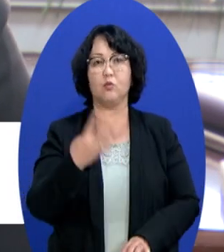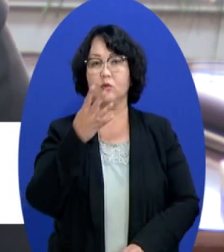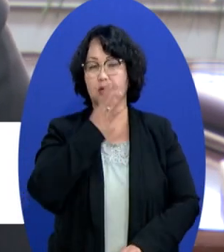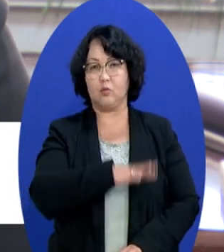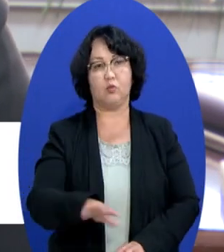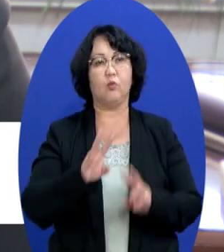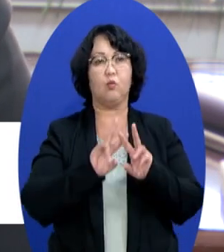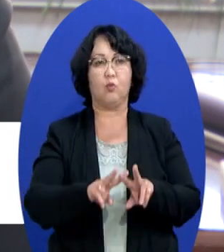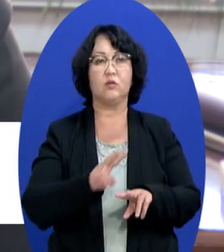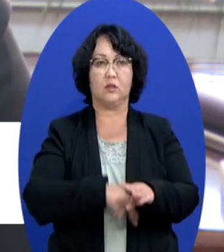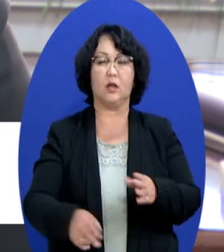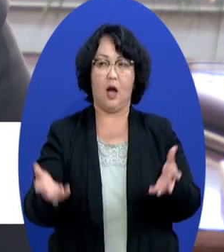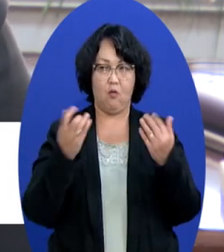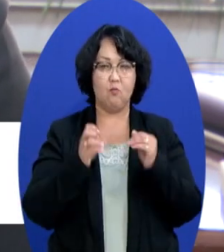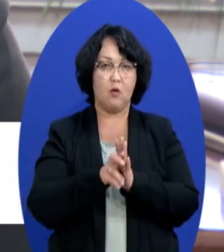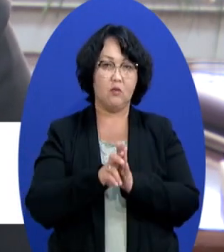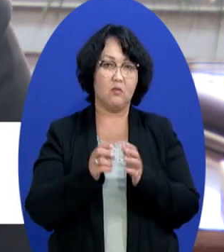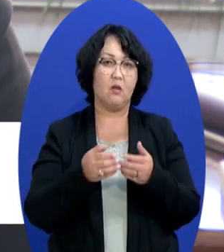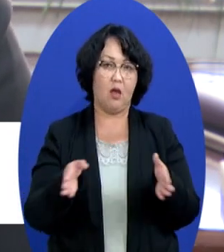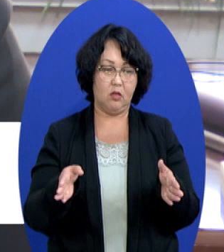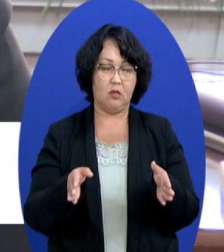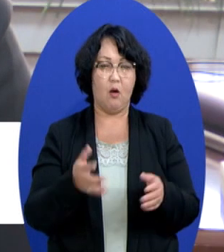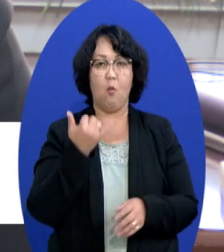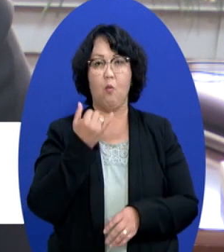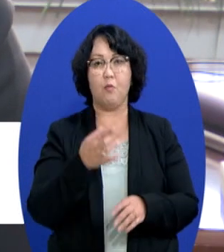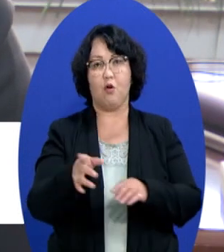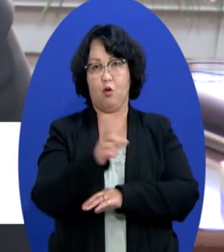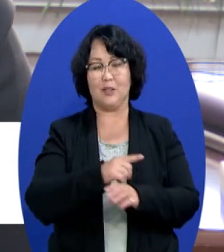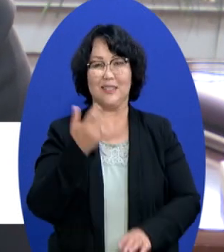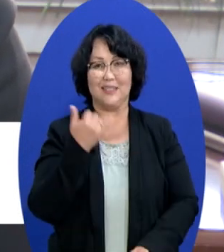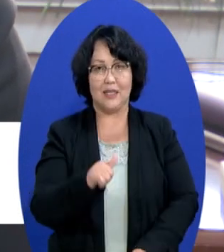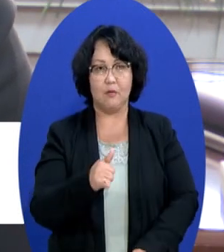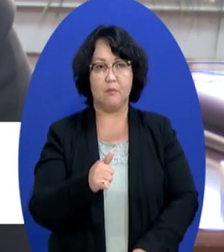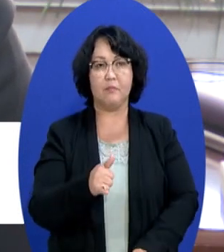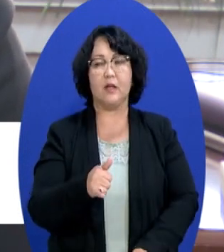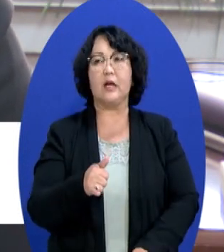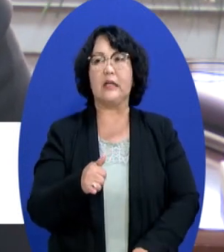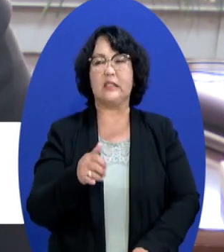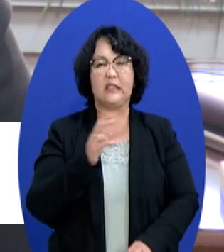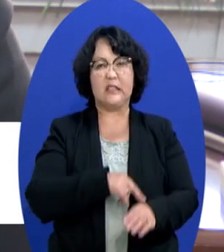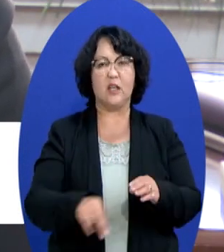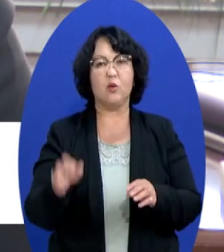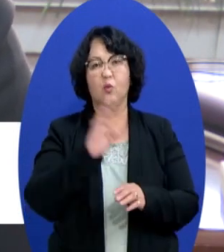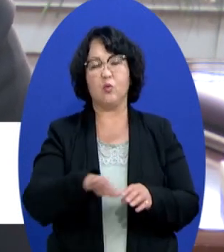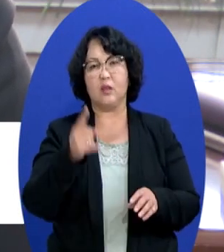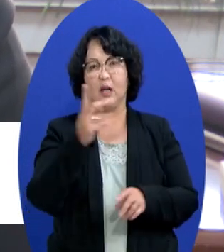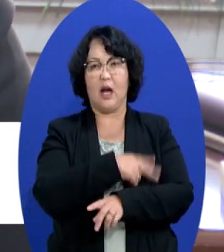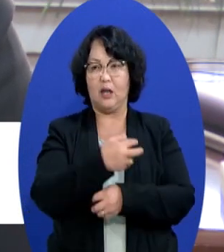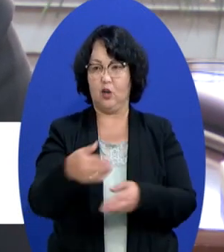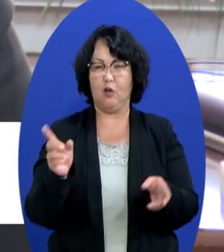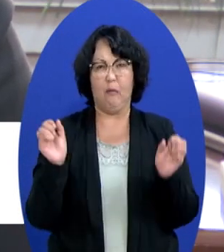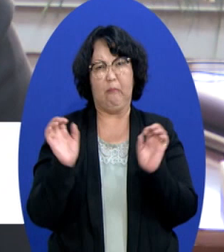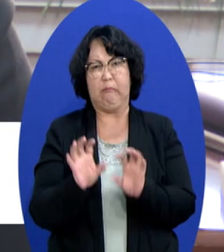бол цэсрэлт авах боломжууд бол нээдэж байгаа. А яг Улаанбаатар хотод зарим одоо бүлэг дүүрэлт өндөртэй зарим цэцэрлэгүүдийн хувьд бол нөхцөл байдлыг бид